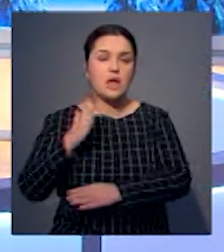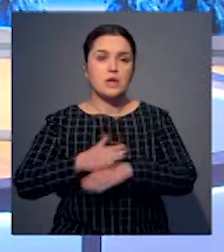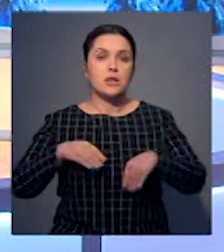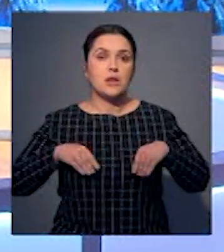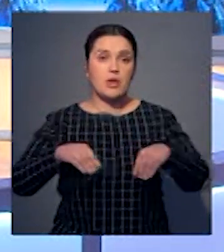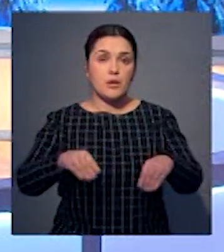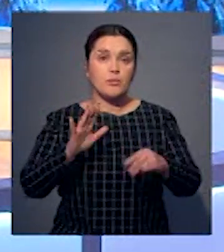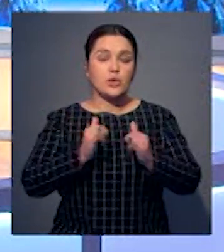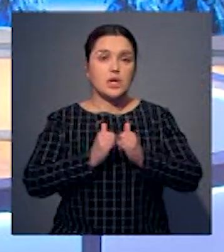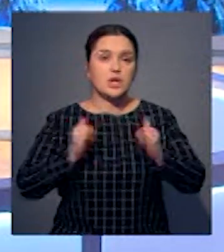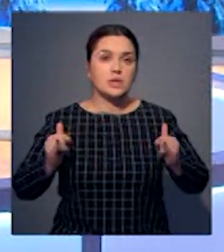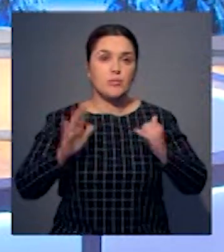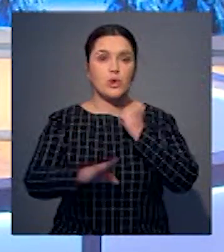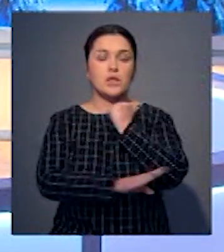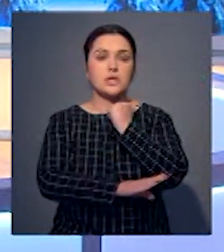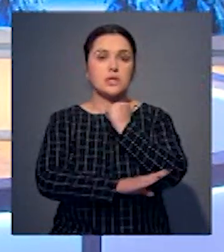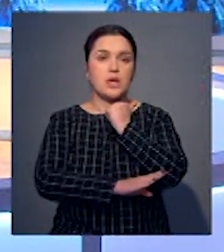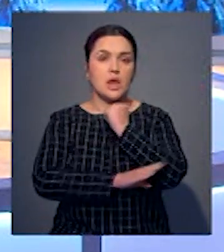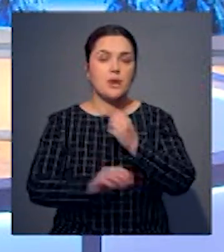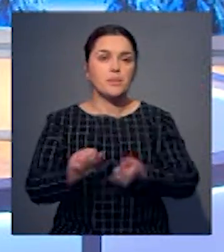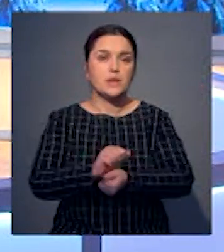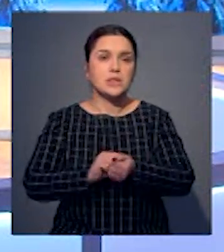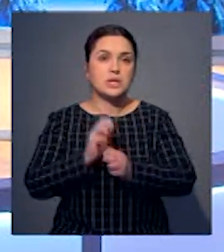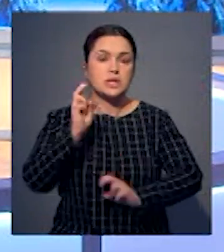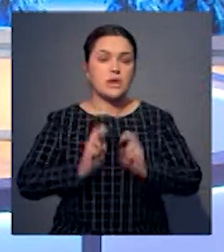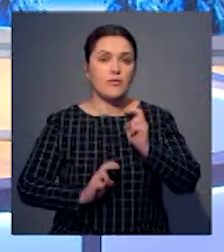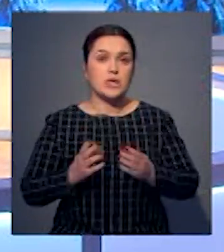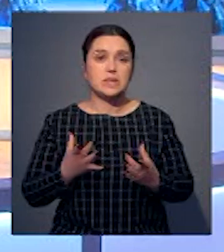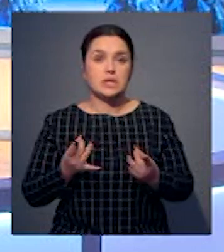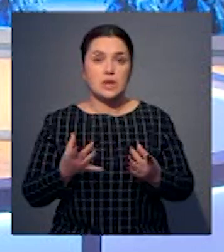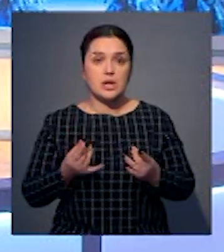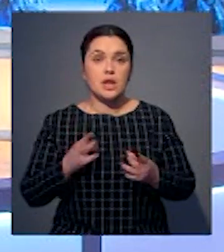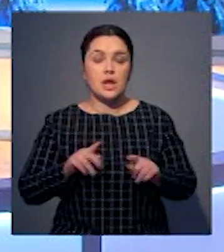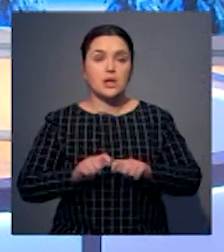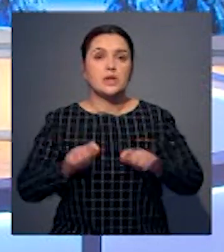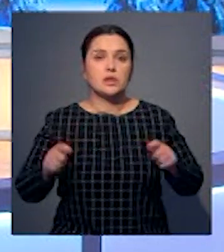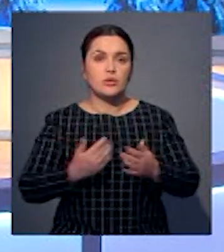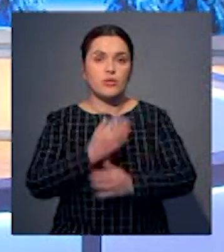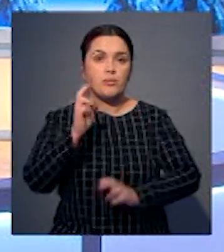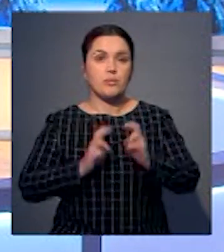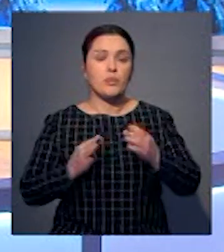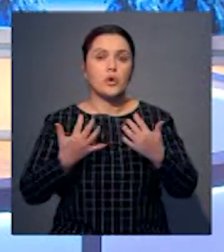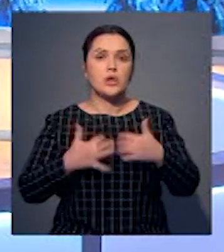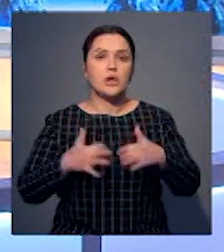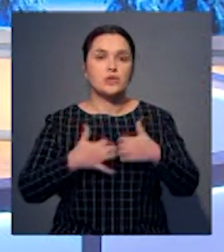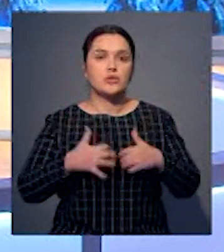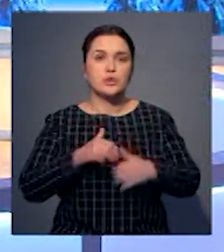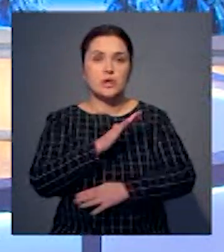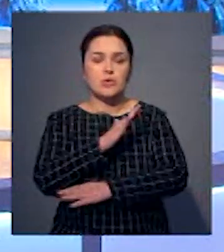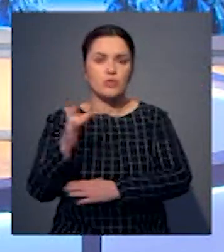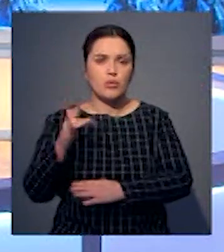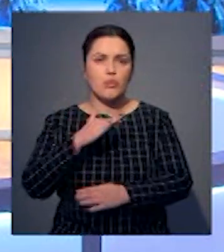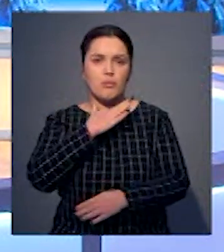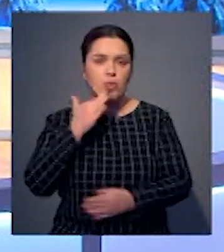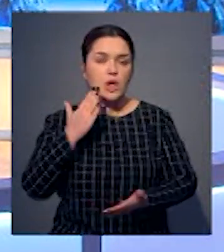угодий, планируют развивать кластер лесоперерабатывающих предприятий. Сырья для создания новых производств по расчетам лесничих